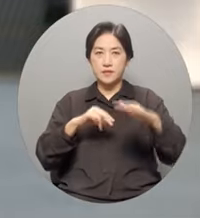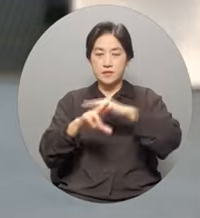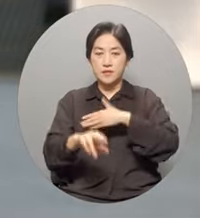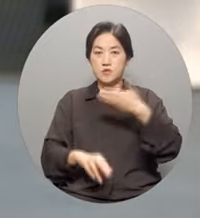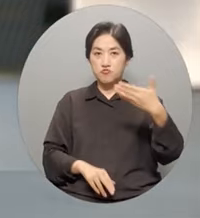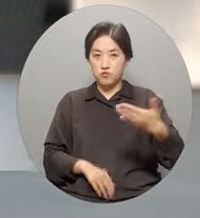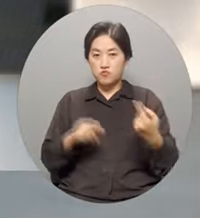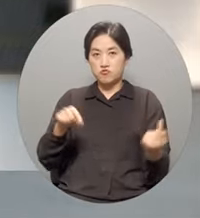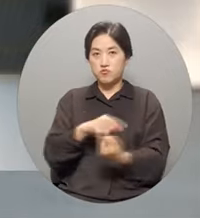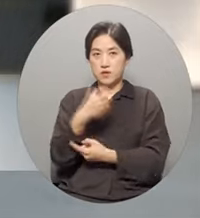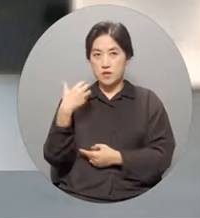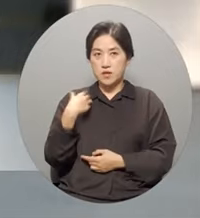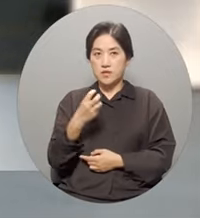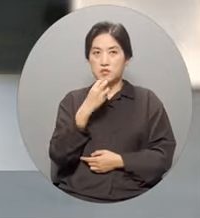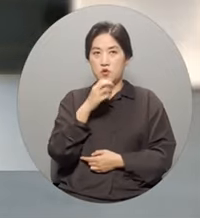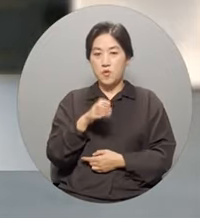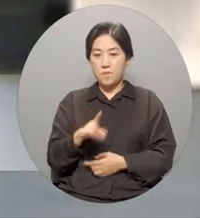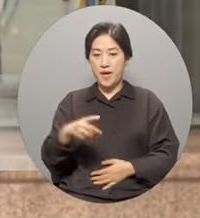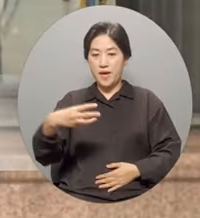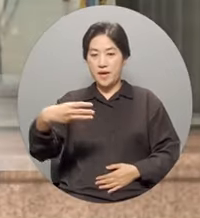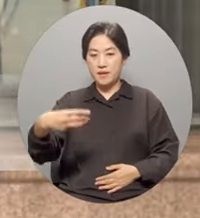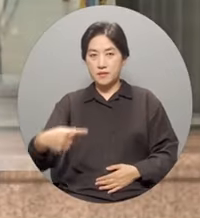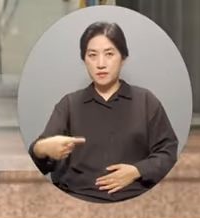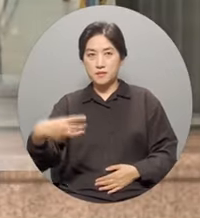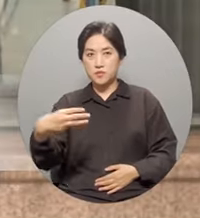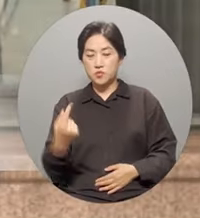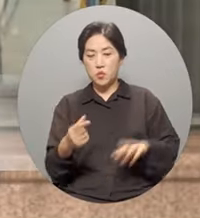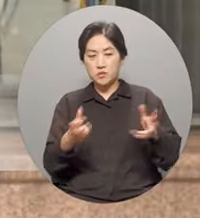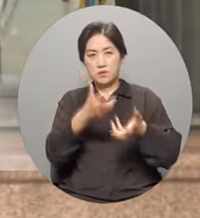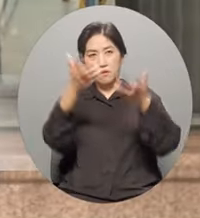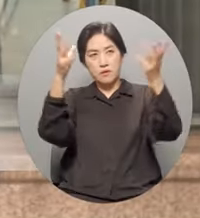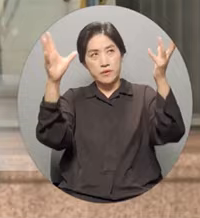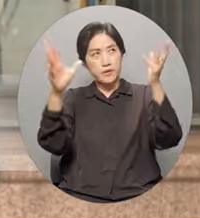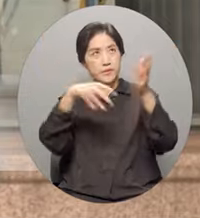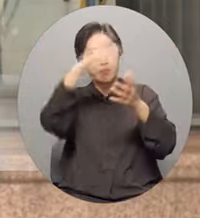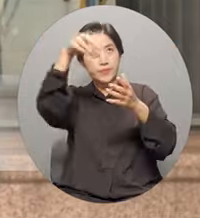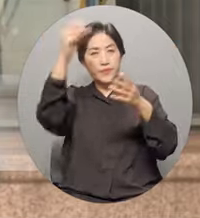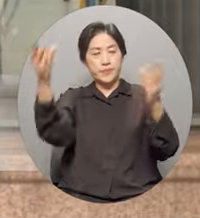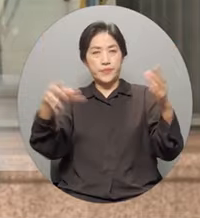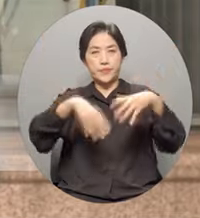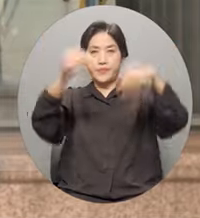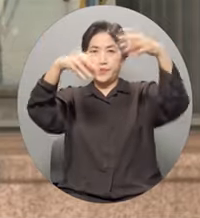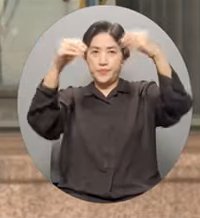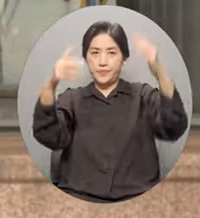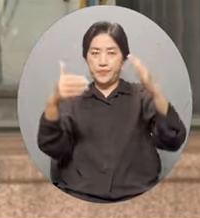9호선 운영사인 서울시 메트로 측은 현재 연기는 상당 부분 환기돼 없어진